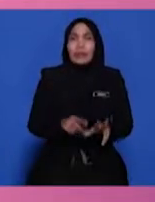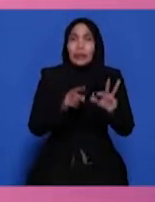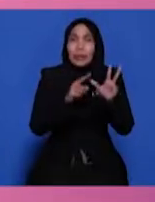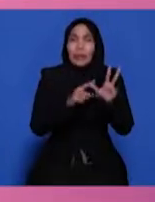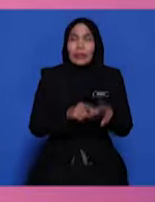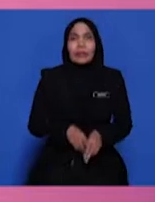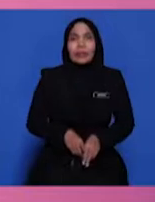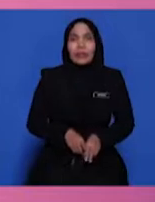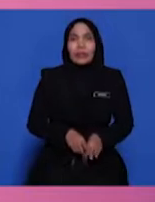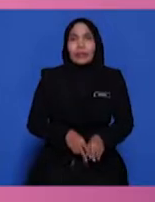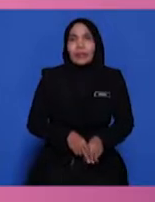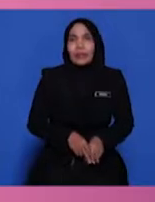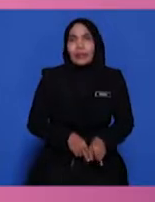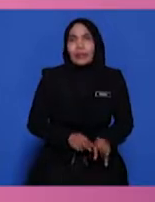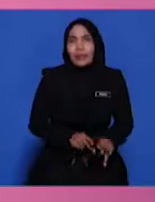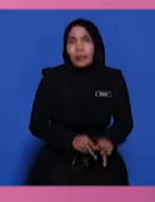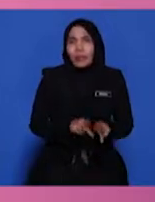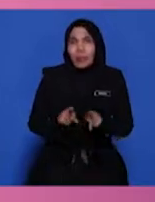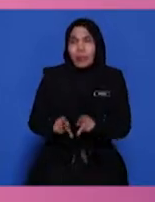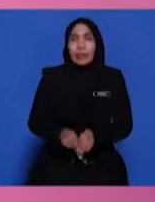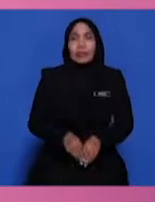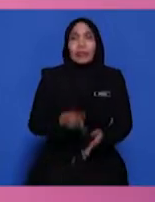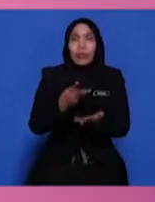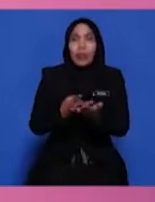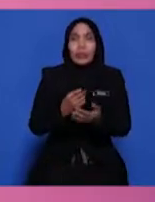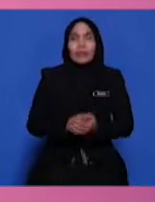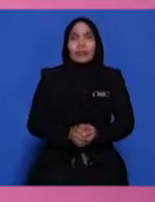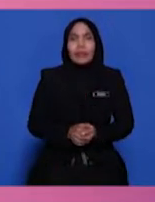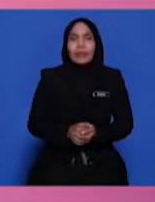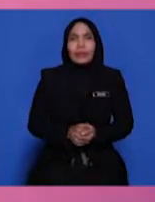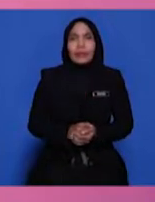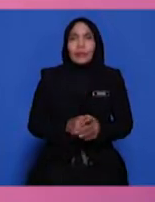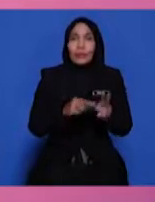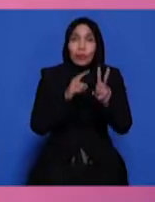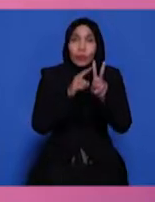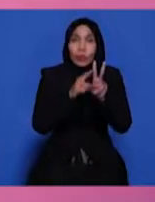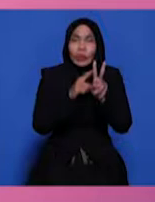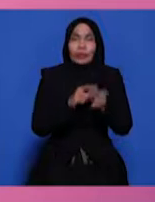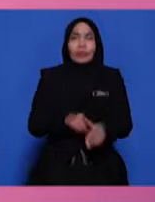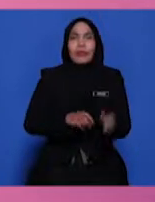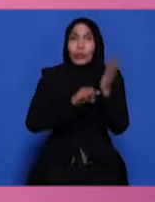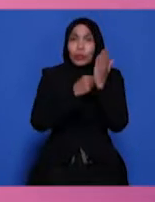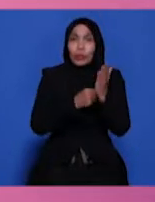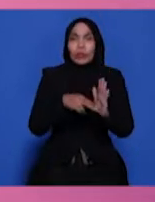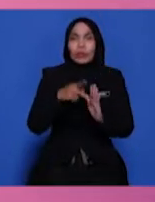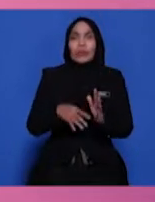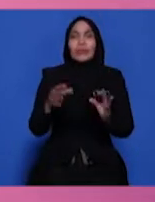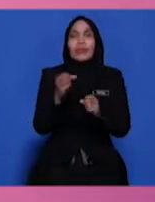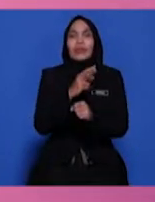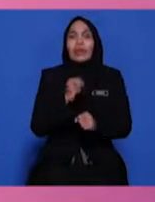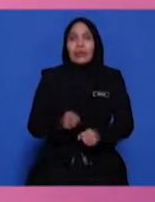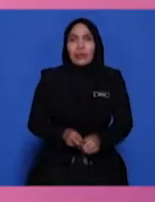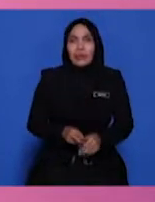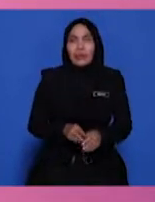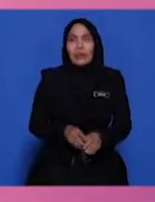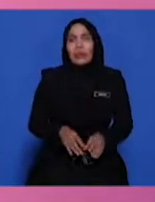kewangan. Sumber pendapatan dan sumber perbelanjaan adalah komponen penting dalam plan kewangan yang